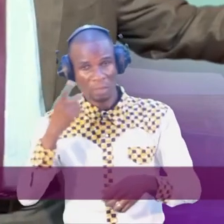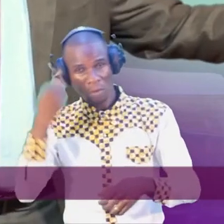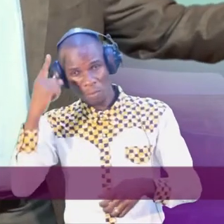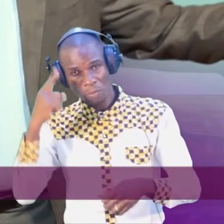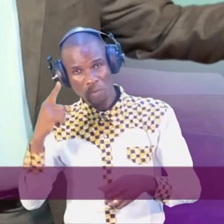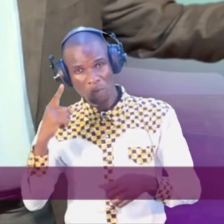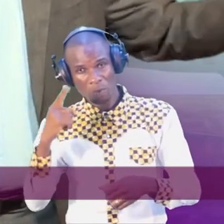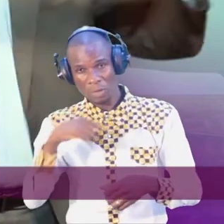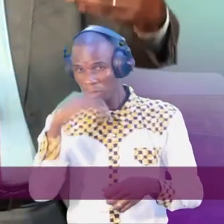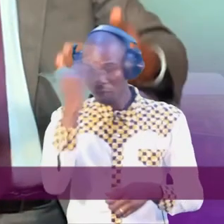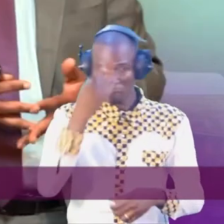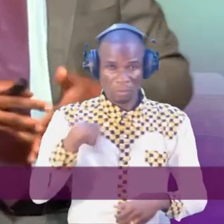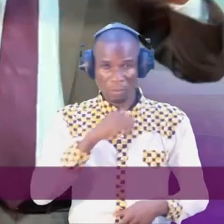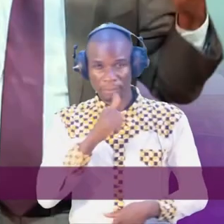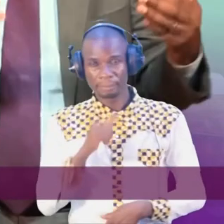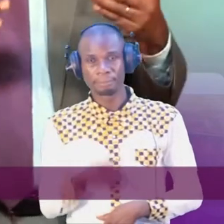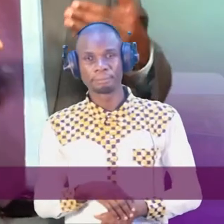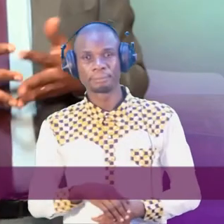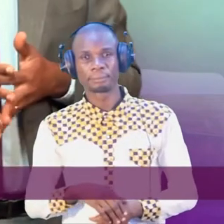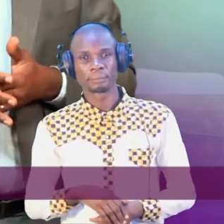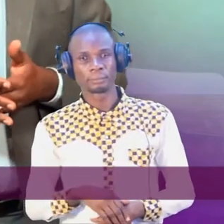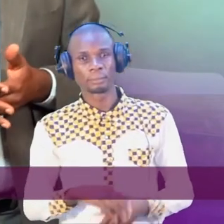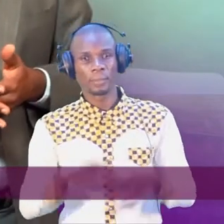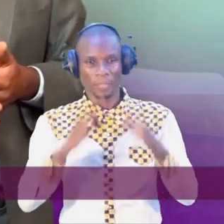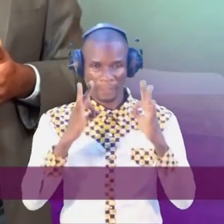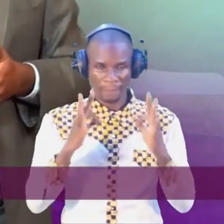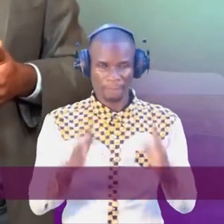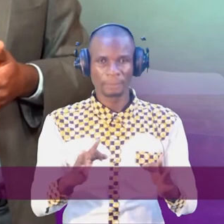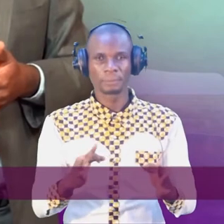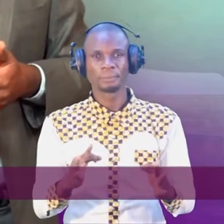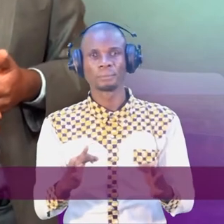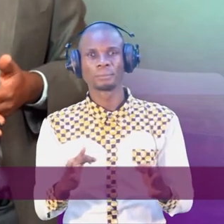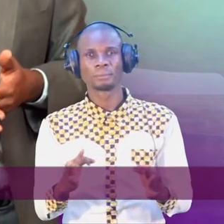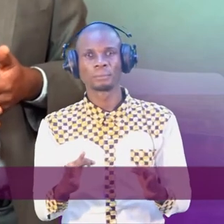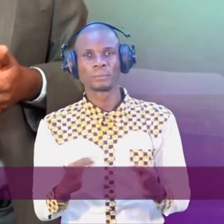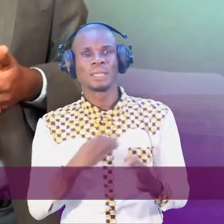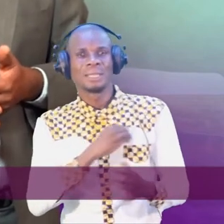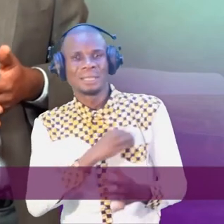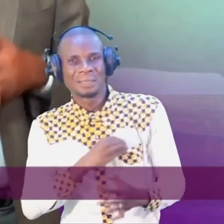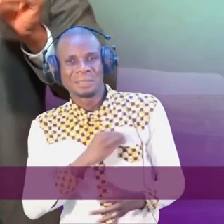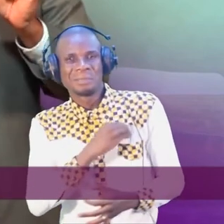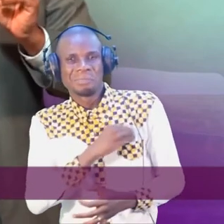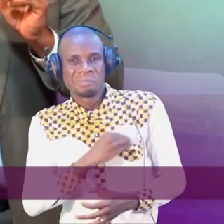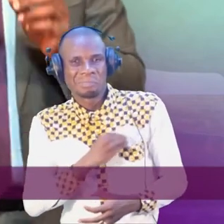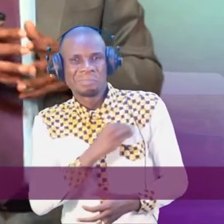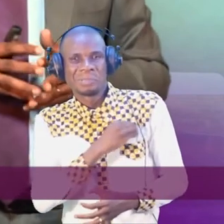Watu wa kutamani hawamwamini Mungu kwamba ana uwezo ya kuwatunza na kujali mahitaji yao.